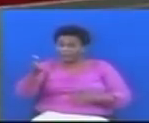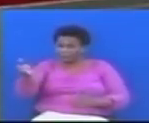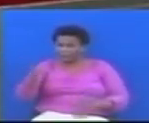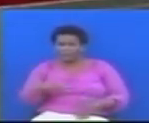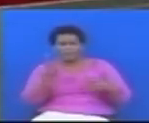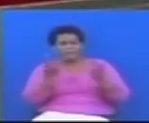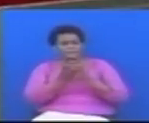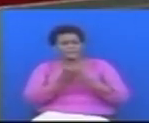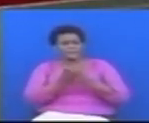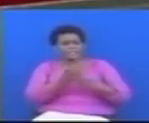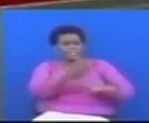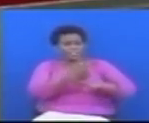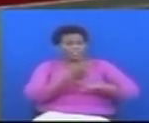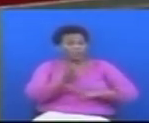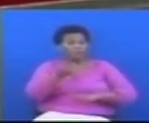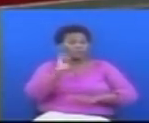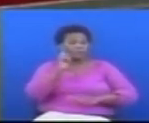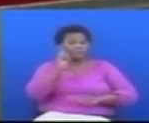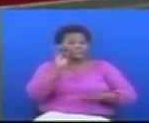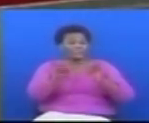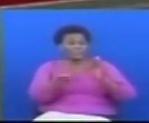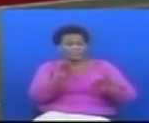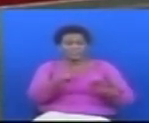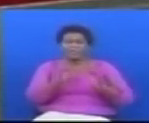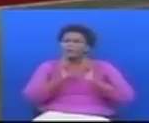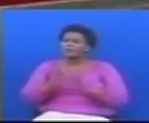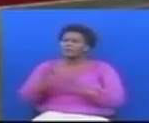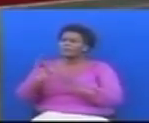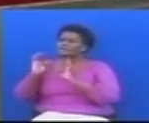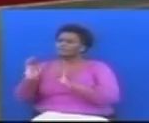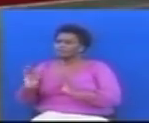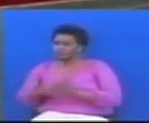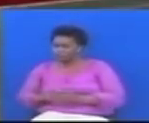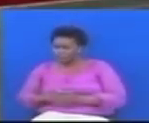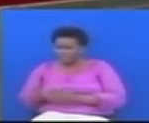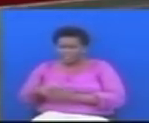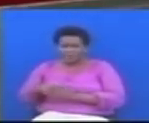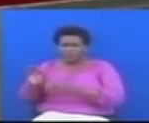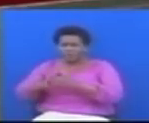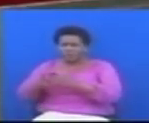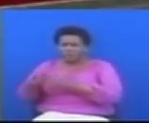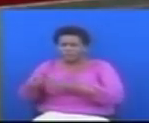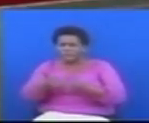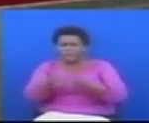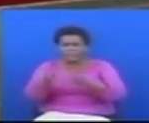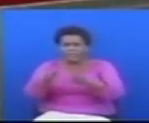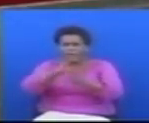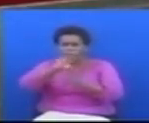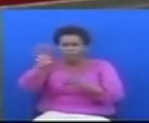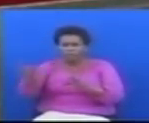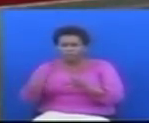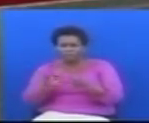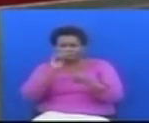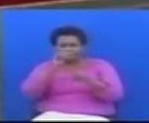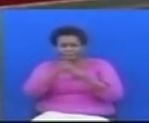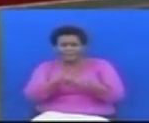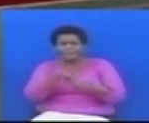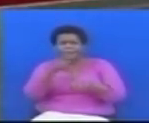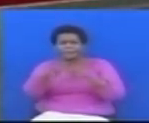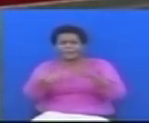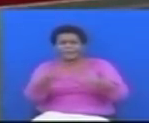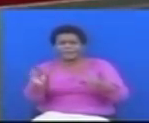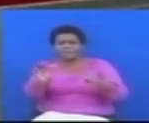Singida ujipange sasa kwa ajili ya vitongoji vyote ambavyo vinatakiwa viingie katika mradi wa ujazilizi awamu ya